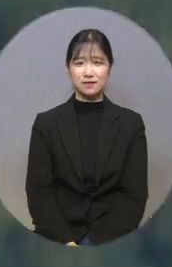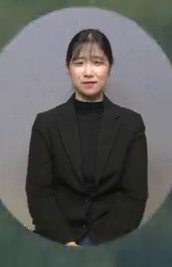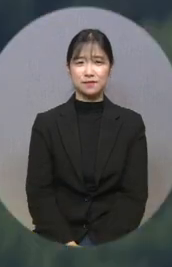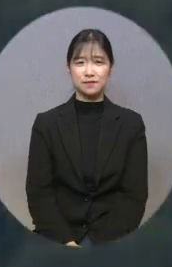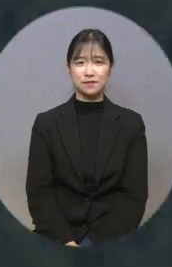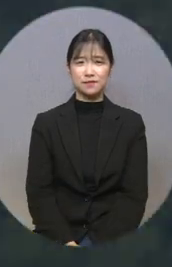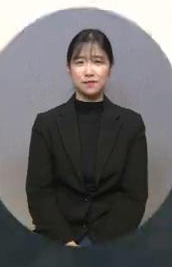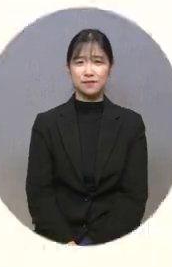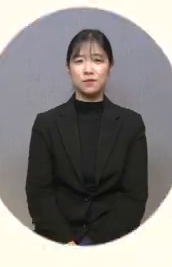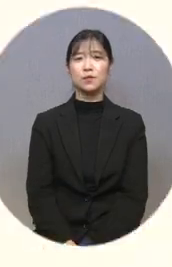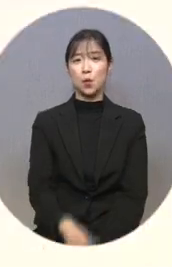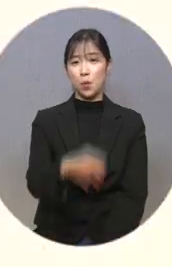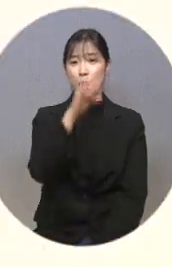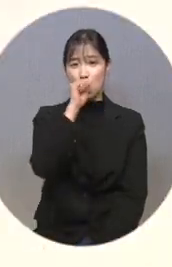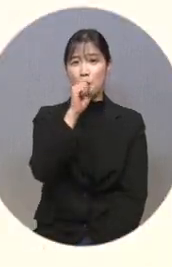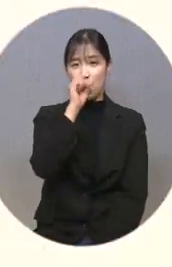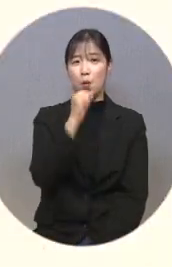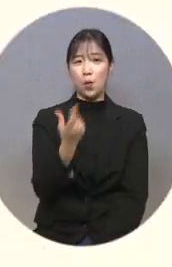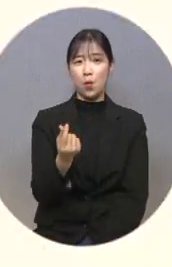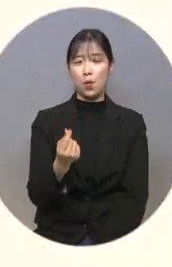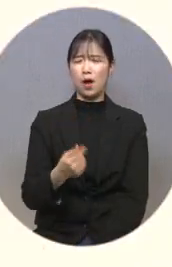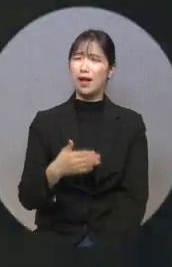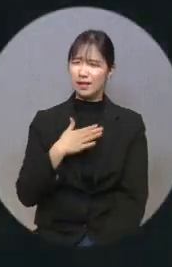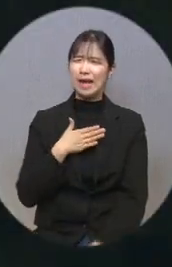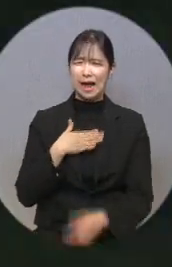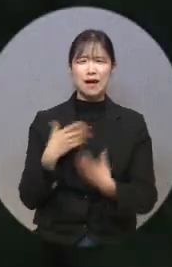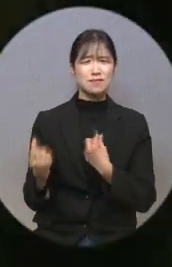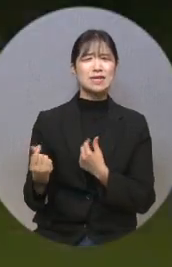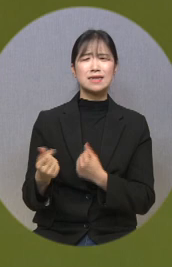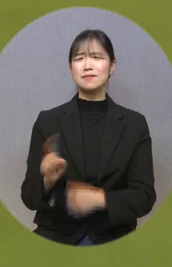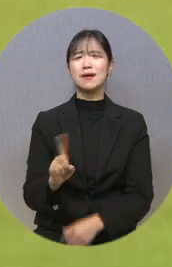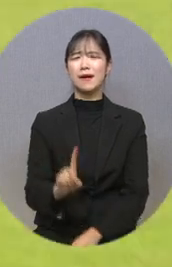오, 나이스. 아, 시장에서. 비슷해, 나랑 비슷해. 아.